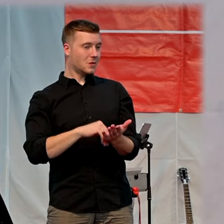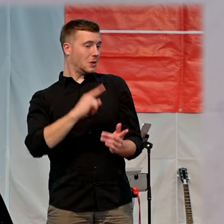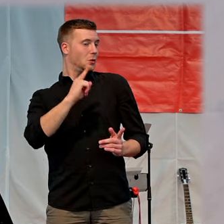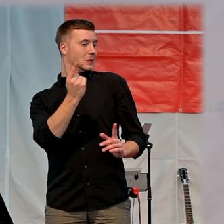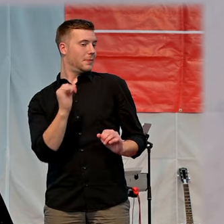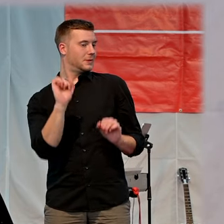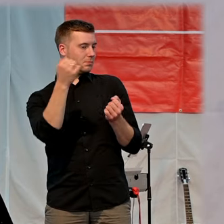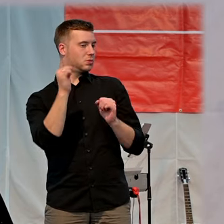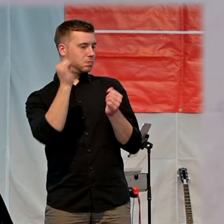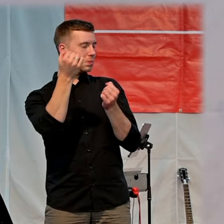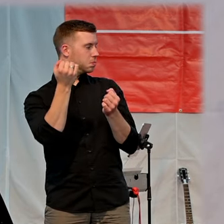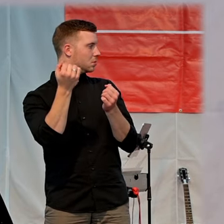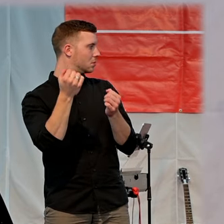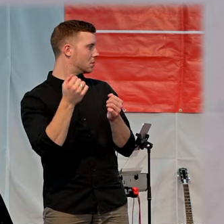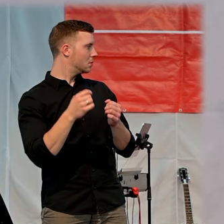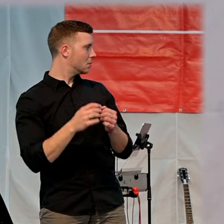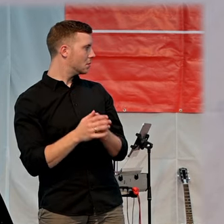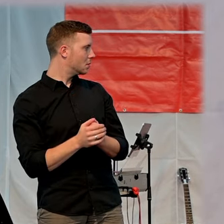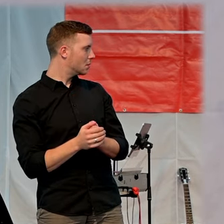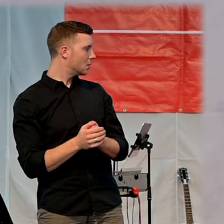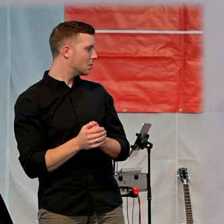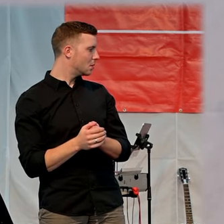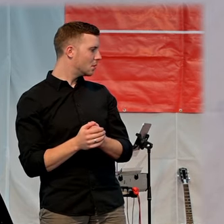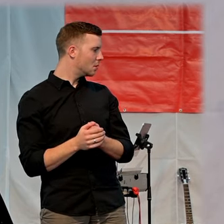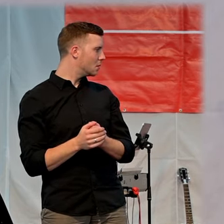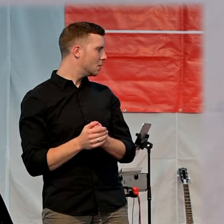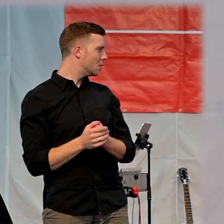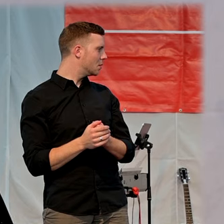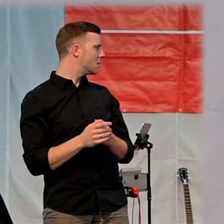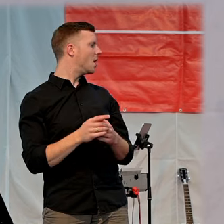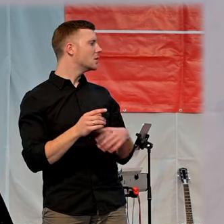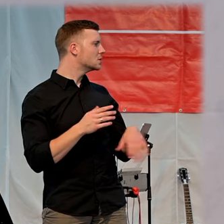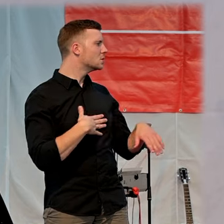Uhr gucken. Habt ihr so einen Timer hier, der sagt, hör auf, hör auf?